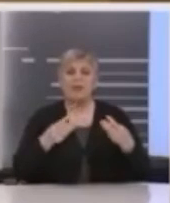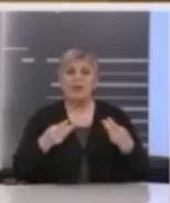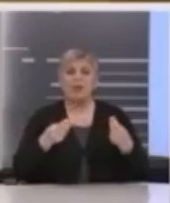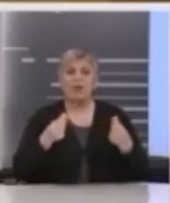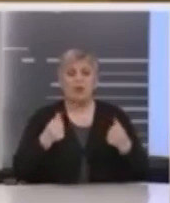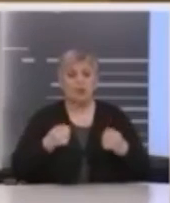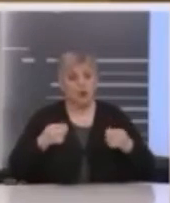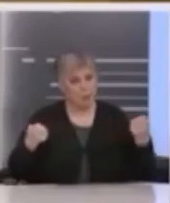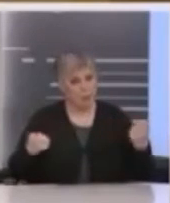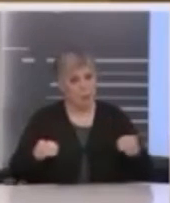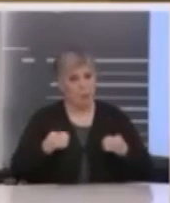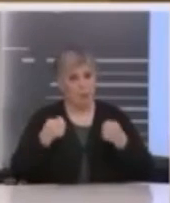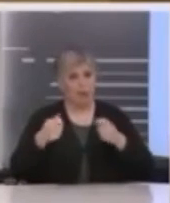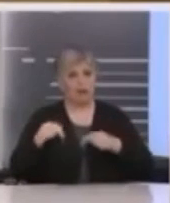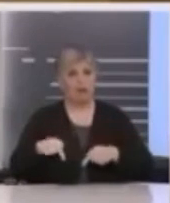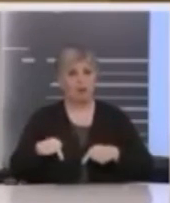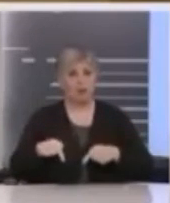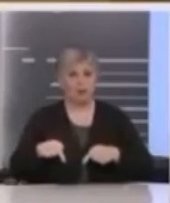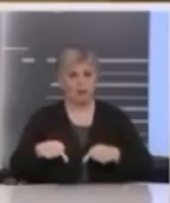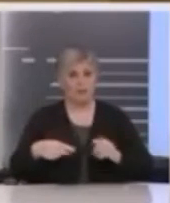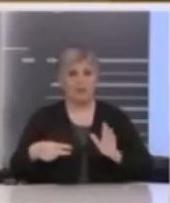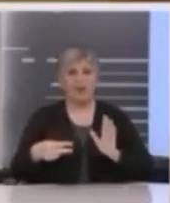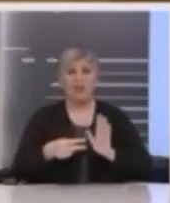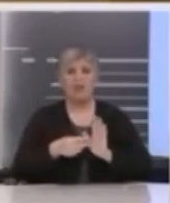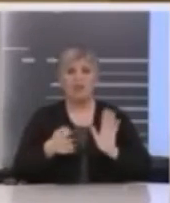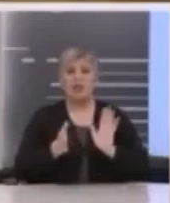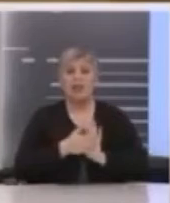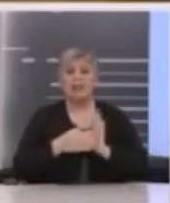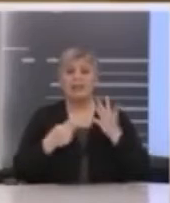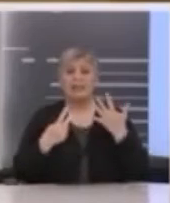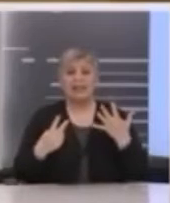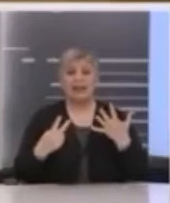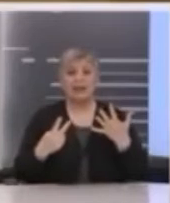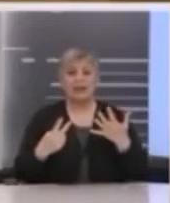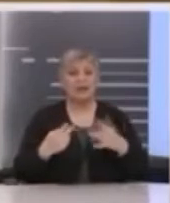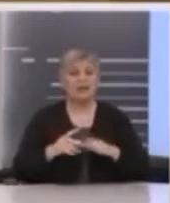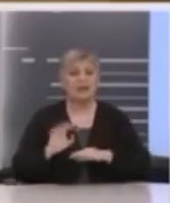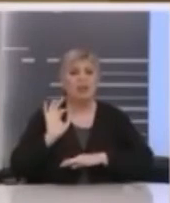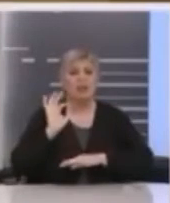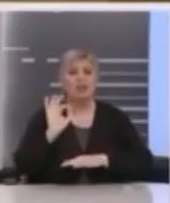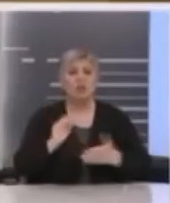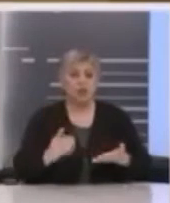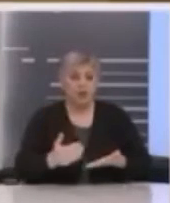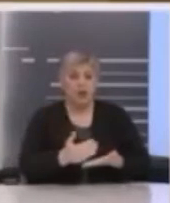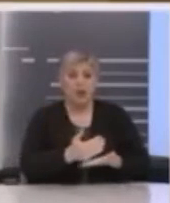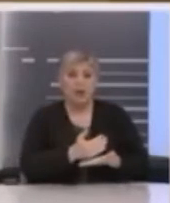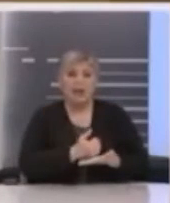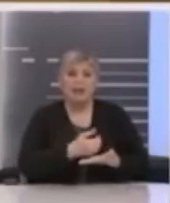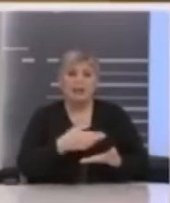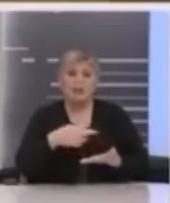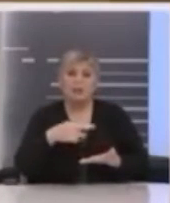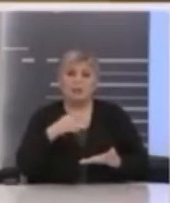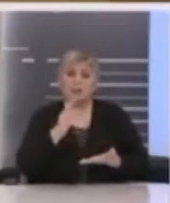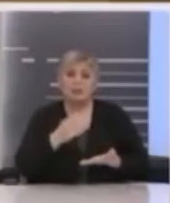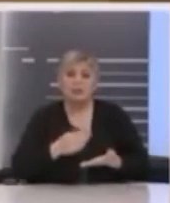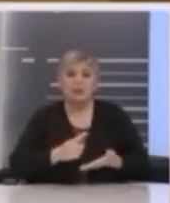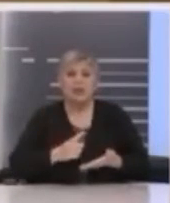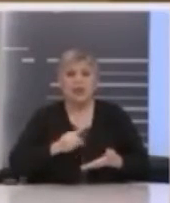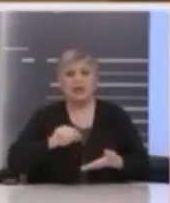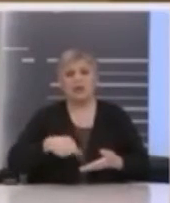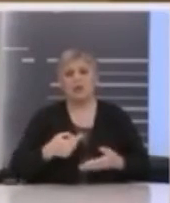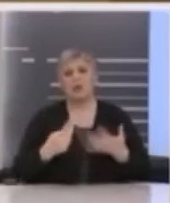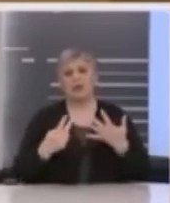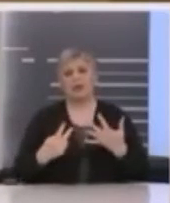επίπεδο. Γιατί για το 2017 ο στόχος είναι 1,75 πρωτογενές πλεόνασμα. Πες ότι